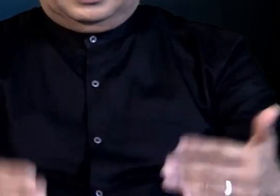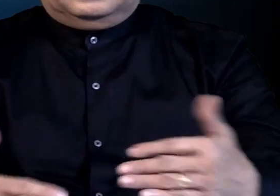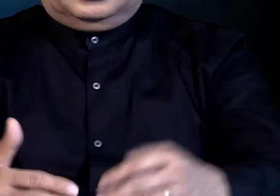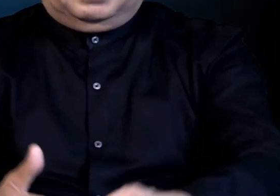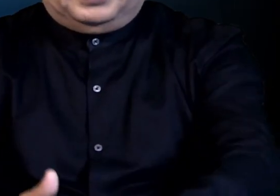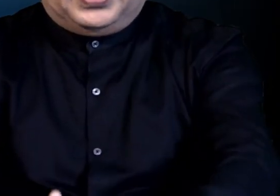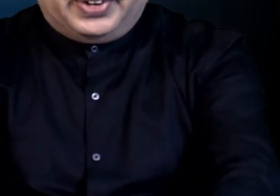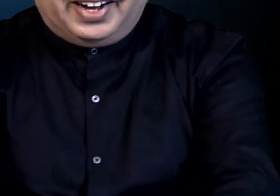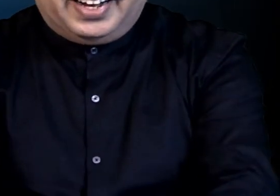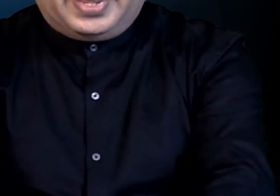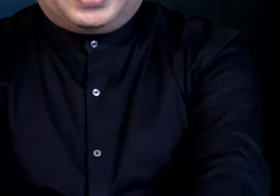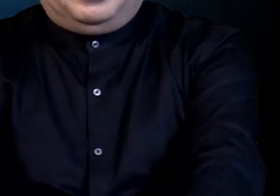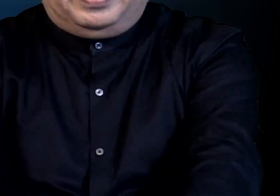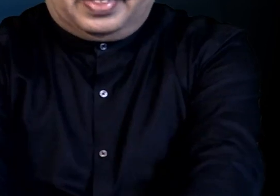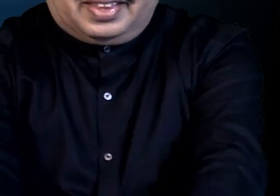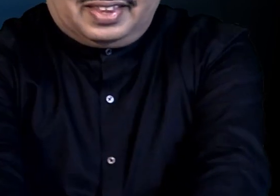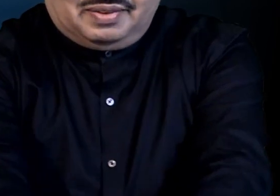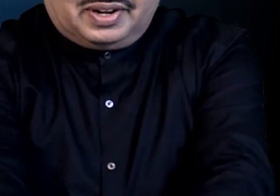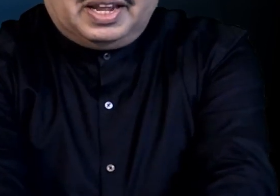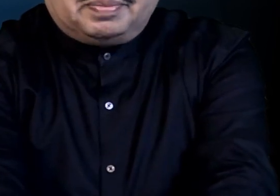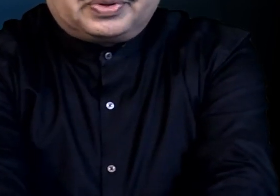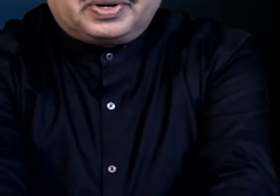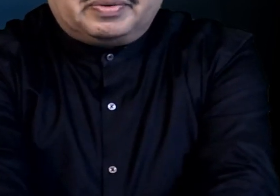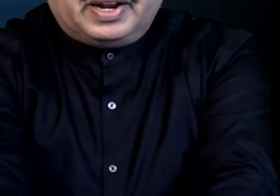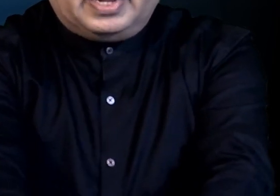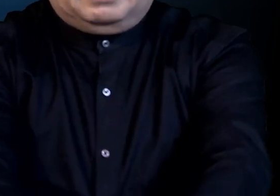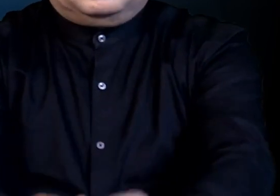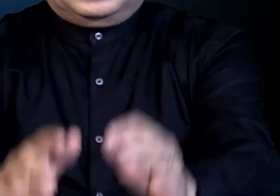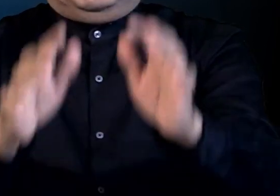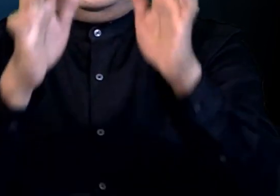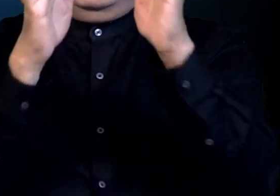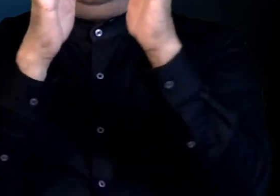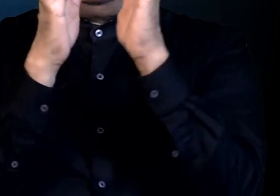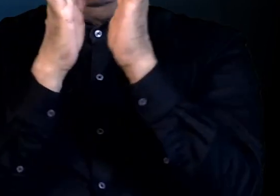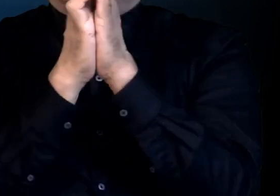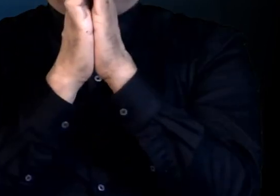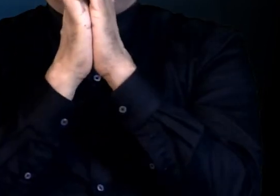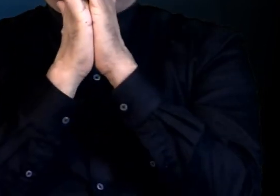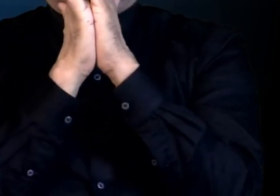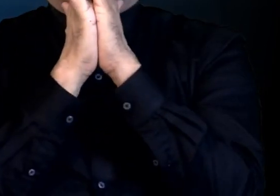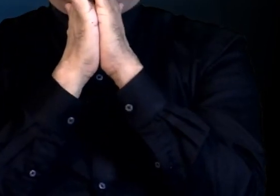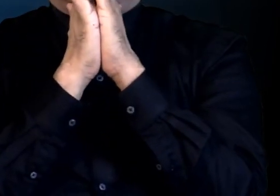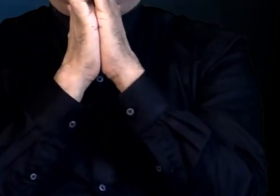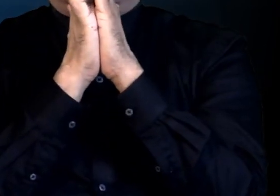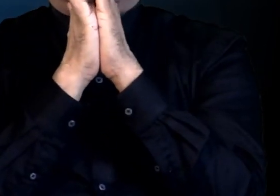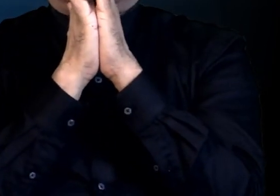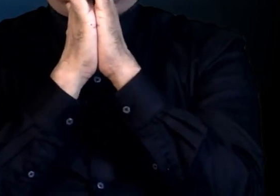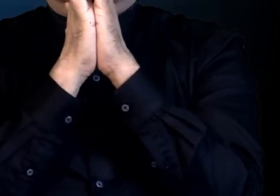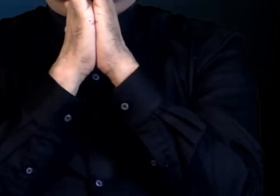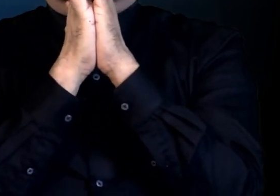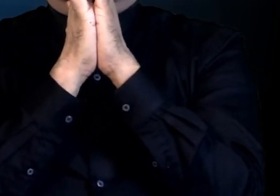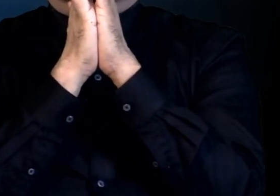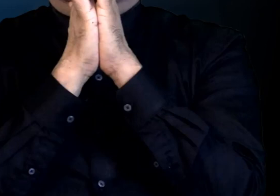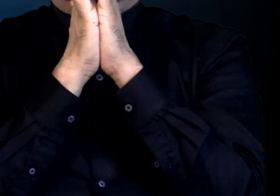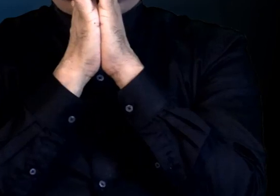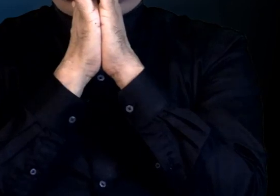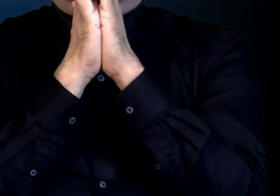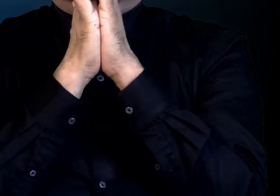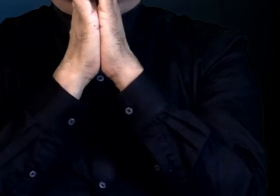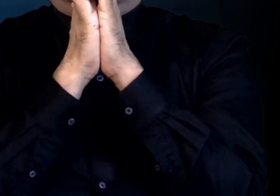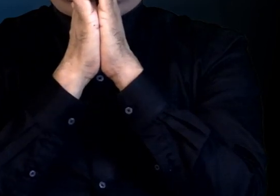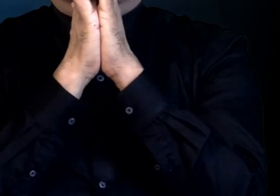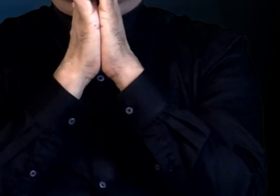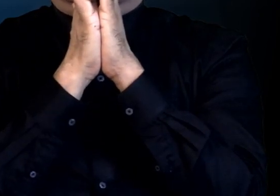അത് നമുക്ക് അടുത്ത എപ്പിസോഡുകളിൽ കേൾക്കാം. നമുക്ക് ഈ എപ്പിസോഡ് ഇവിടെ അവസാനിപ്പിക്കാം. നമുക്ക് പ്രാർത്ഥിക്കാം. ദൈവമേ, നമ്മൾ